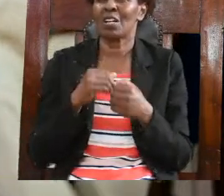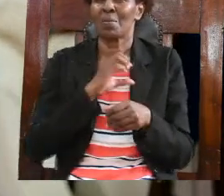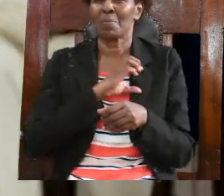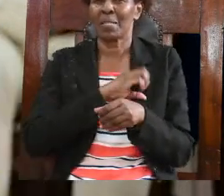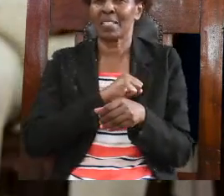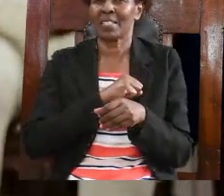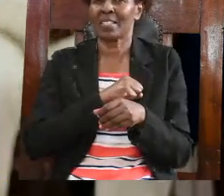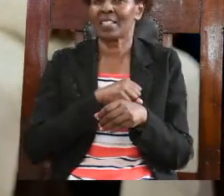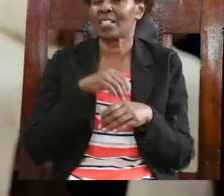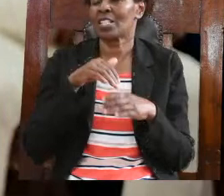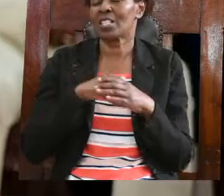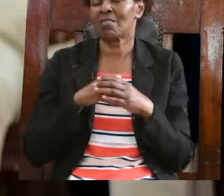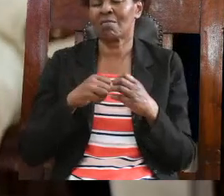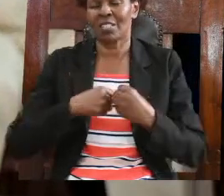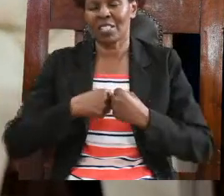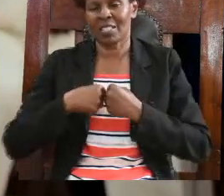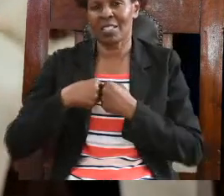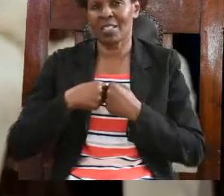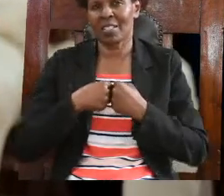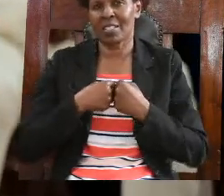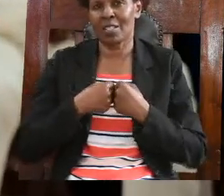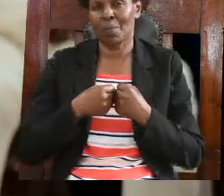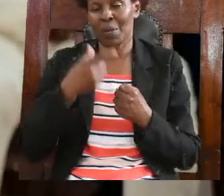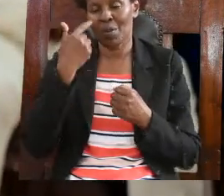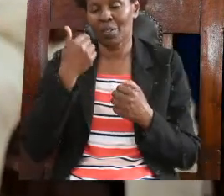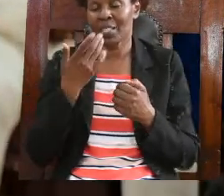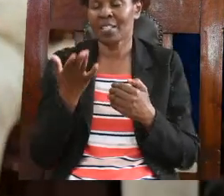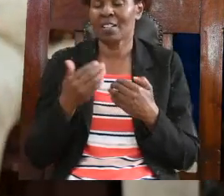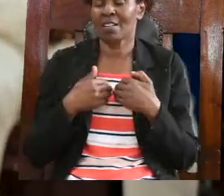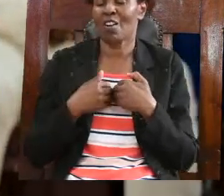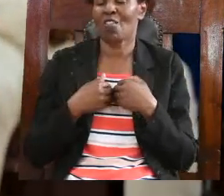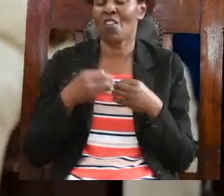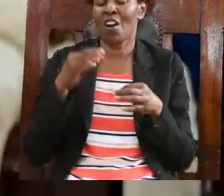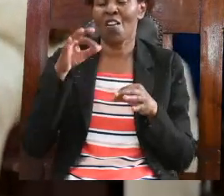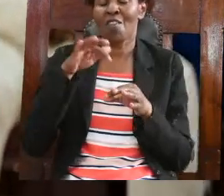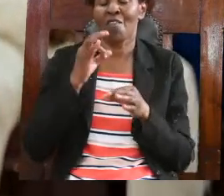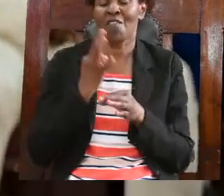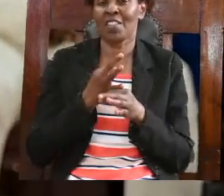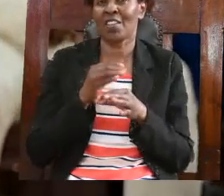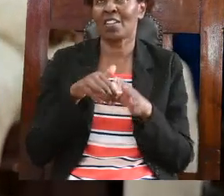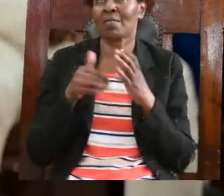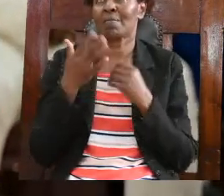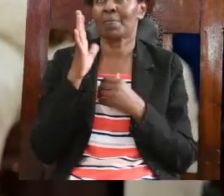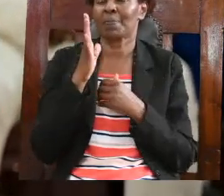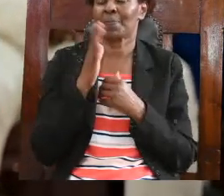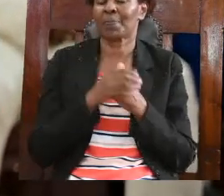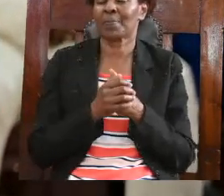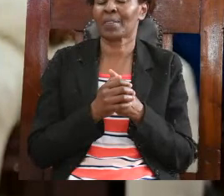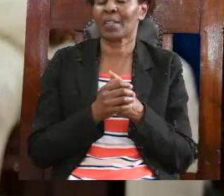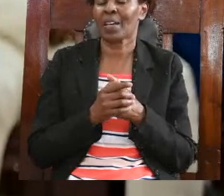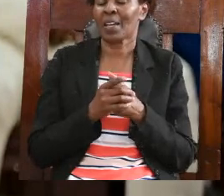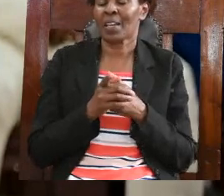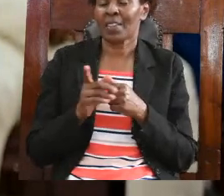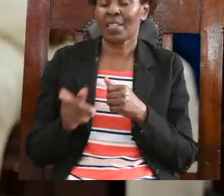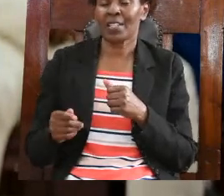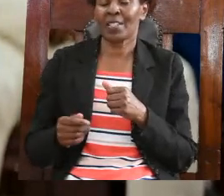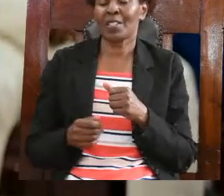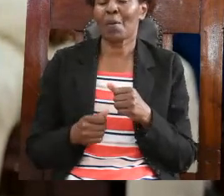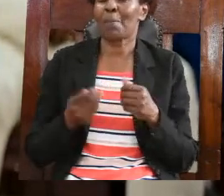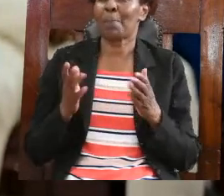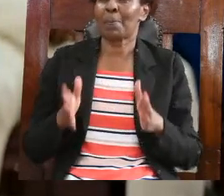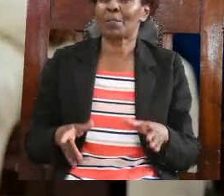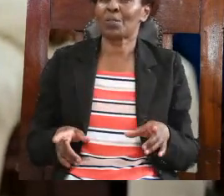hali, na anavumilia kwa sababu anaweka imani yake kwake Mwenyezi Mungu. Epaphroditus yuko karibu